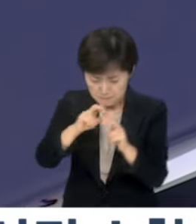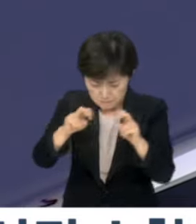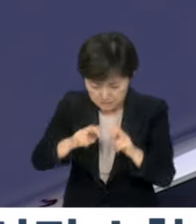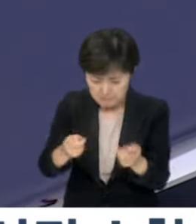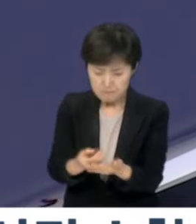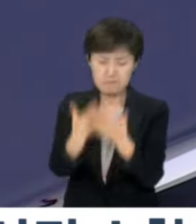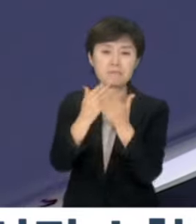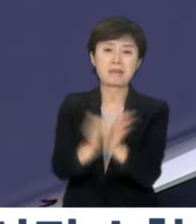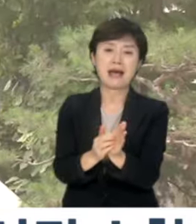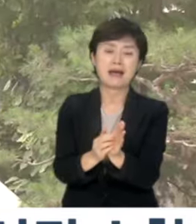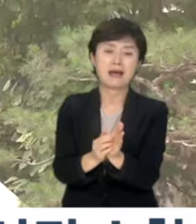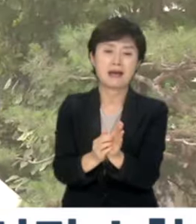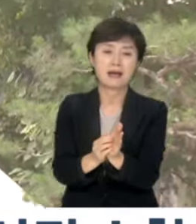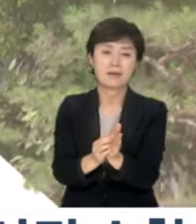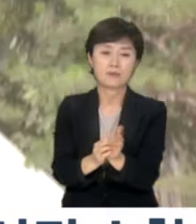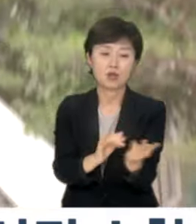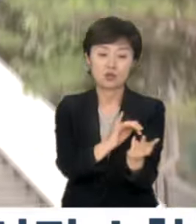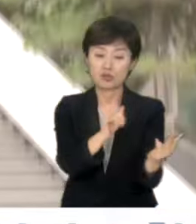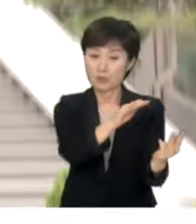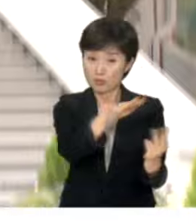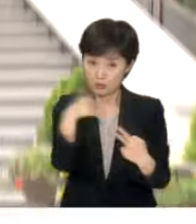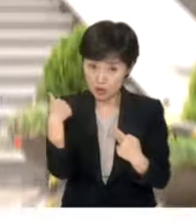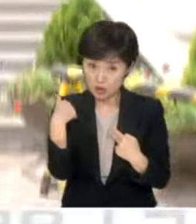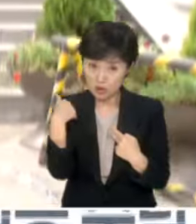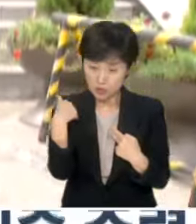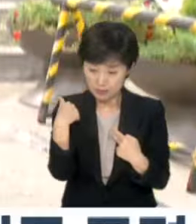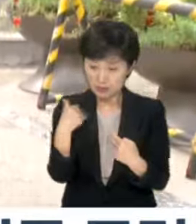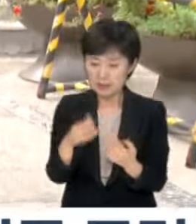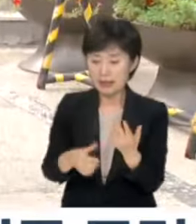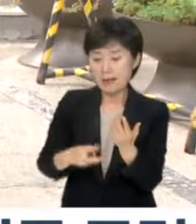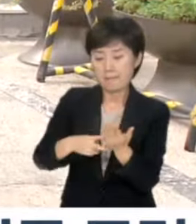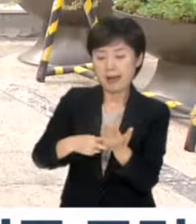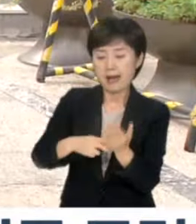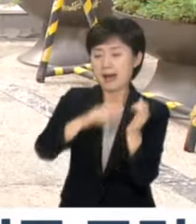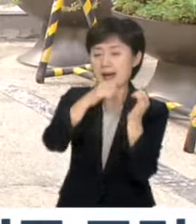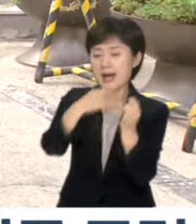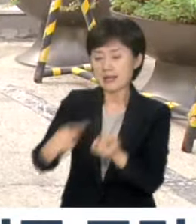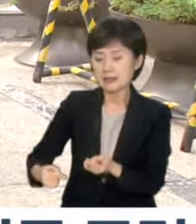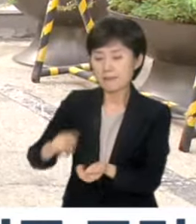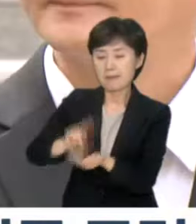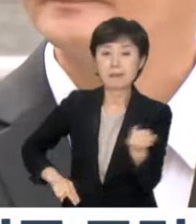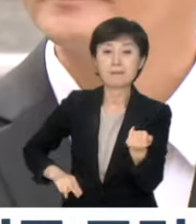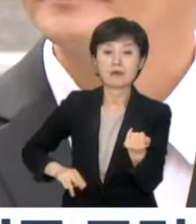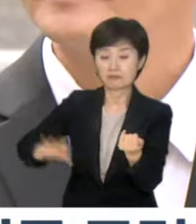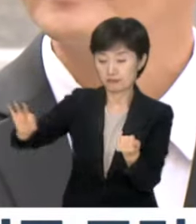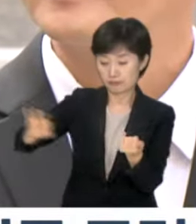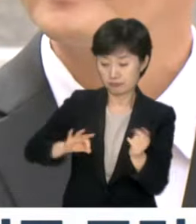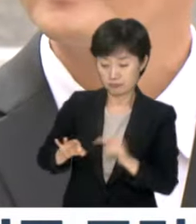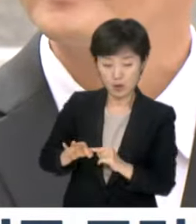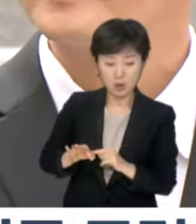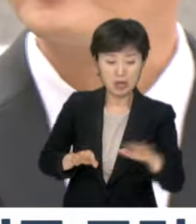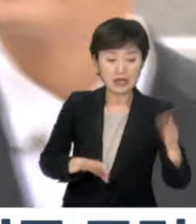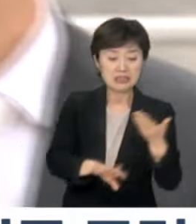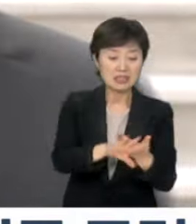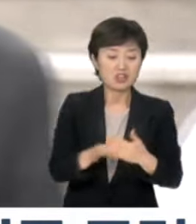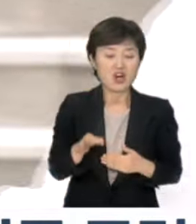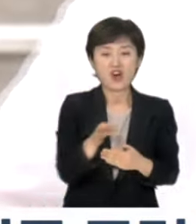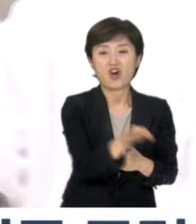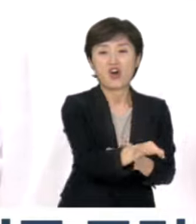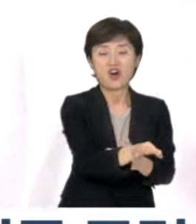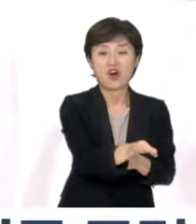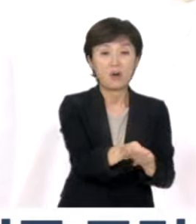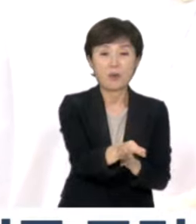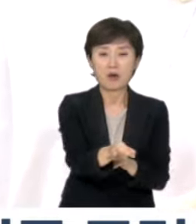전해졌습니다. 검찰은 두 대표를 상대로 각종 상품권을 할인가 판매한 뒤 그 돈으로 다른 판매 대금을